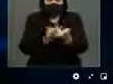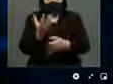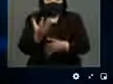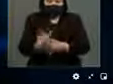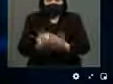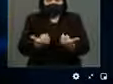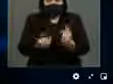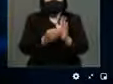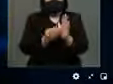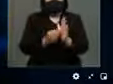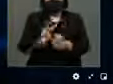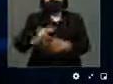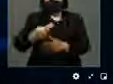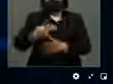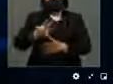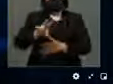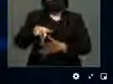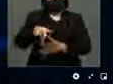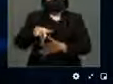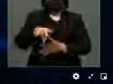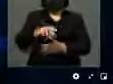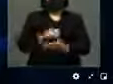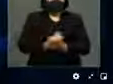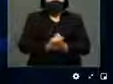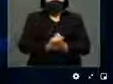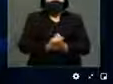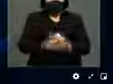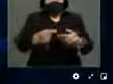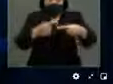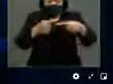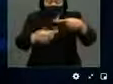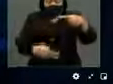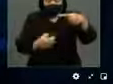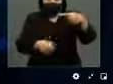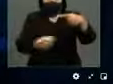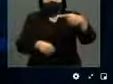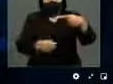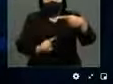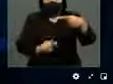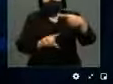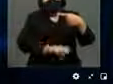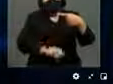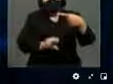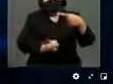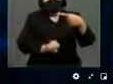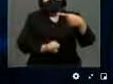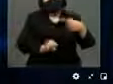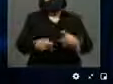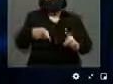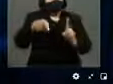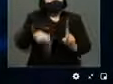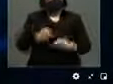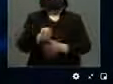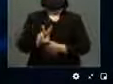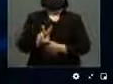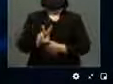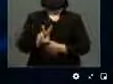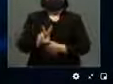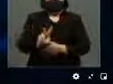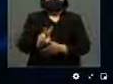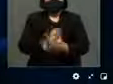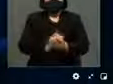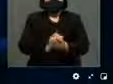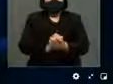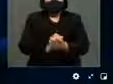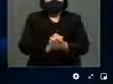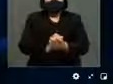ครถึง 27,000 แล้วก็อันดับ10ข้างล่างนี้ของสงขลา 1,000 กับ12นะครับส่วนตารางส